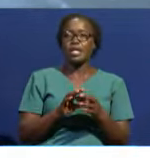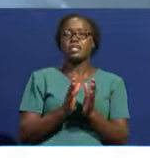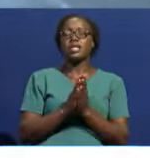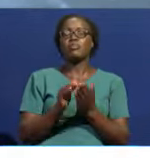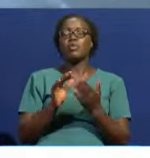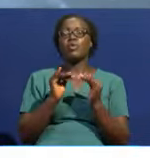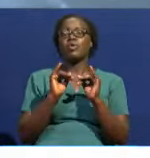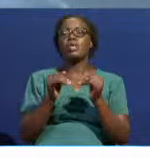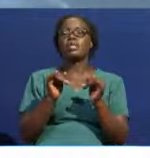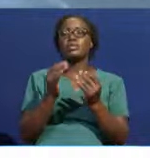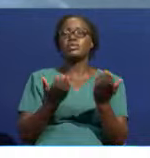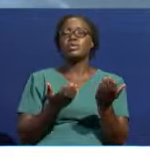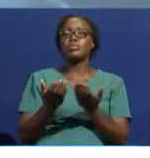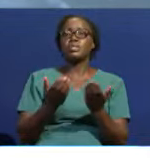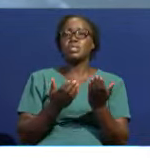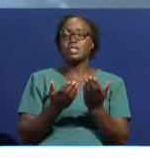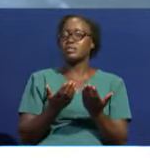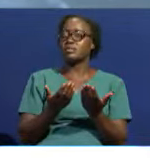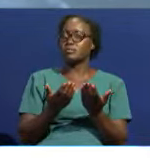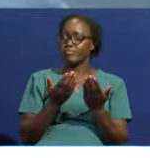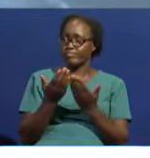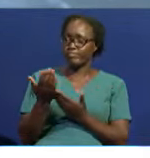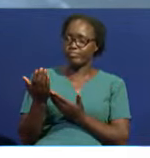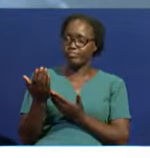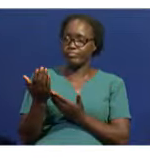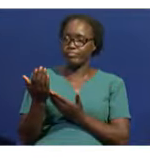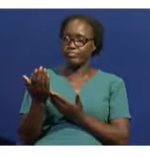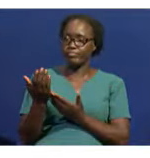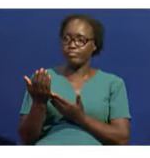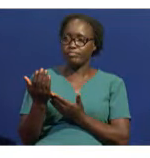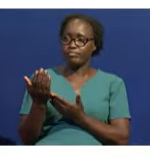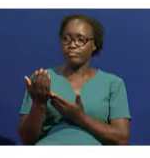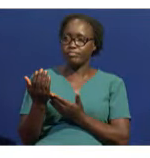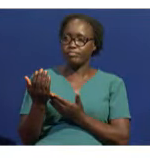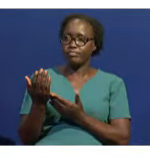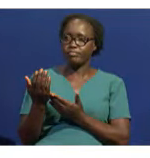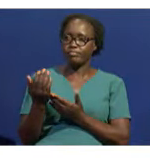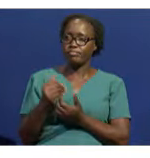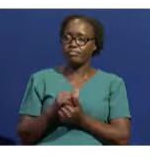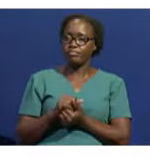hapa mkusanyiko wetu wa taarifa za biashara. Tazama.